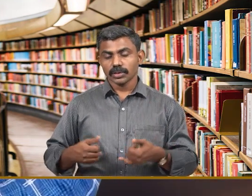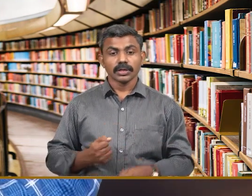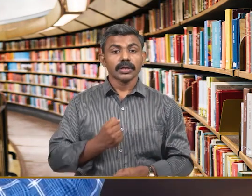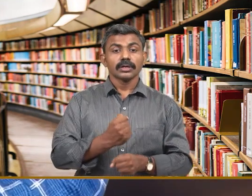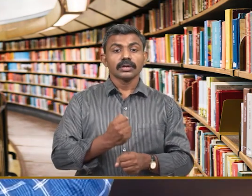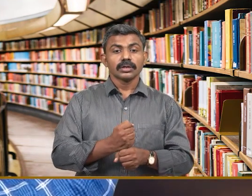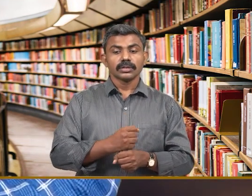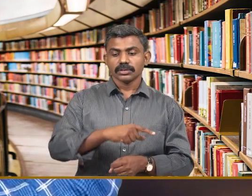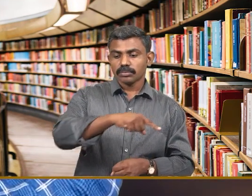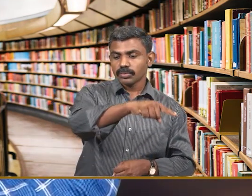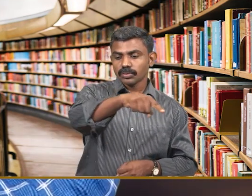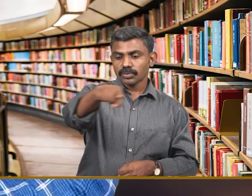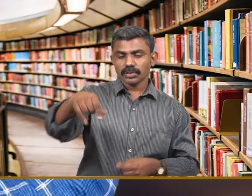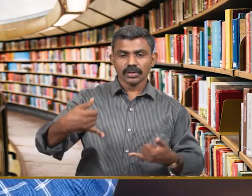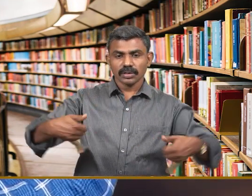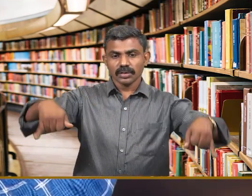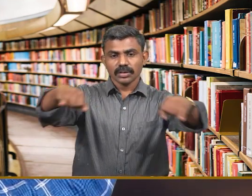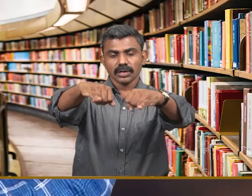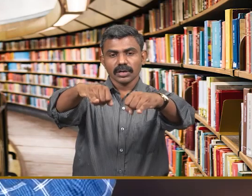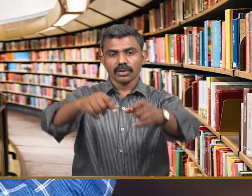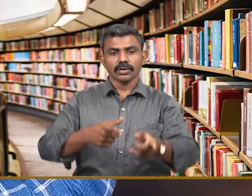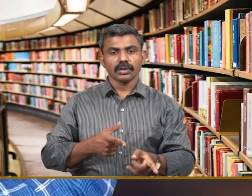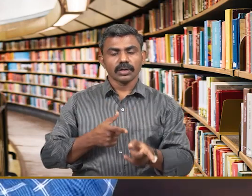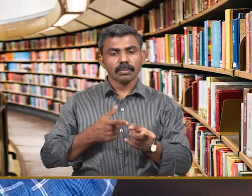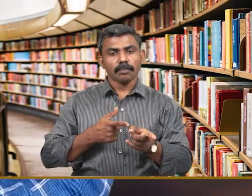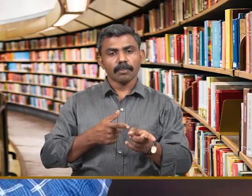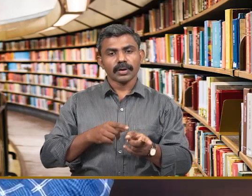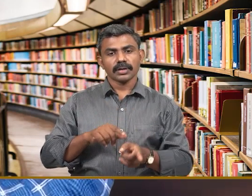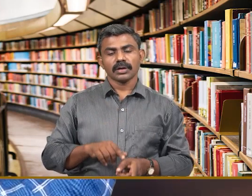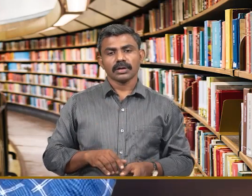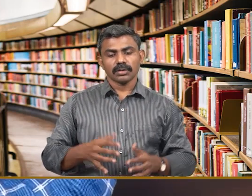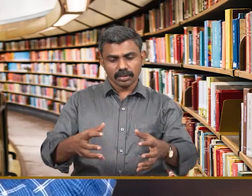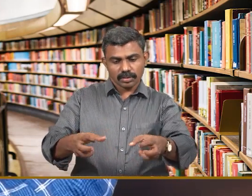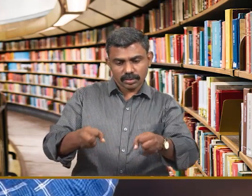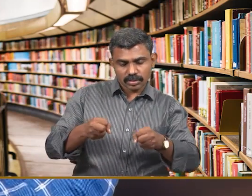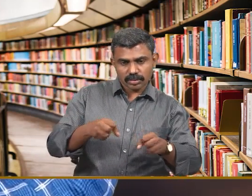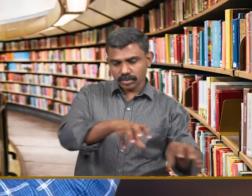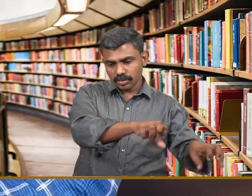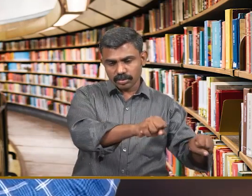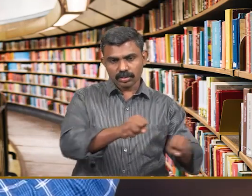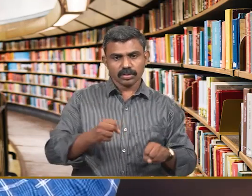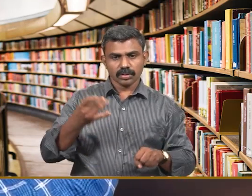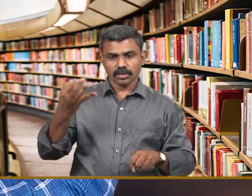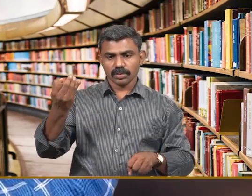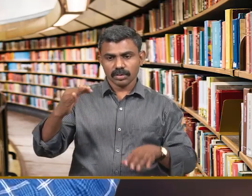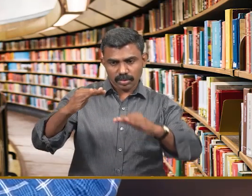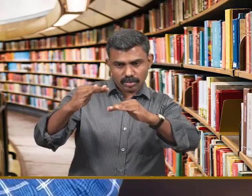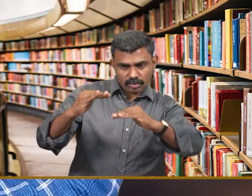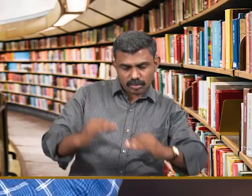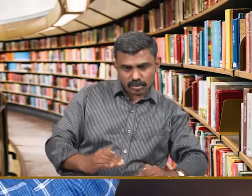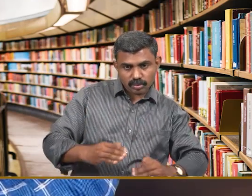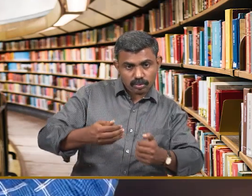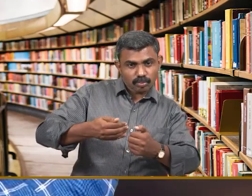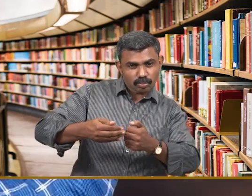அவங்க கட்டுப்படுத்தினாங்க. அடுத்து இராணுவம், அதாவது குறிப்பாக படைகளை வந்து கண்ட்ரோல் பண்ணாங்க, குறைக்கிறதுக்கு இது பண்ணாங்க. முக்கியமாக